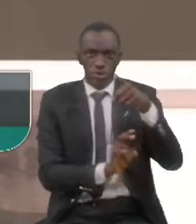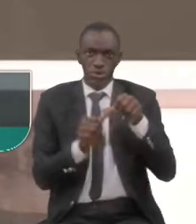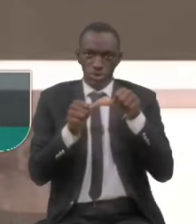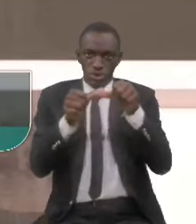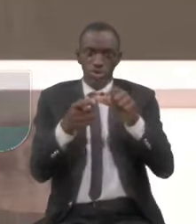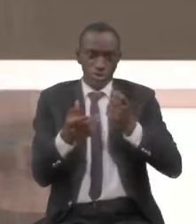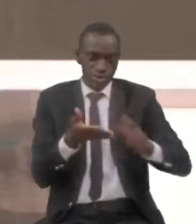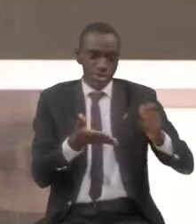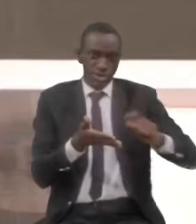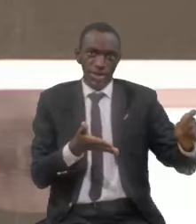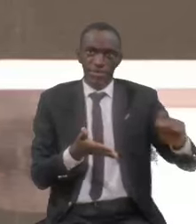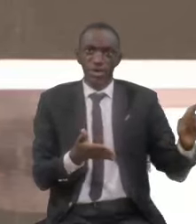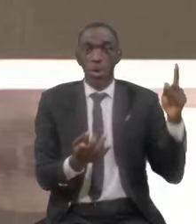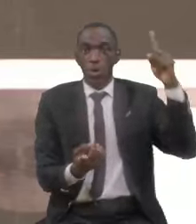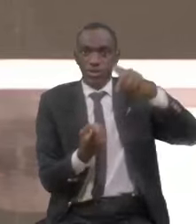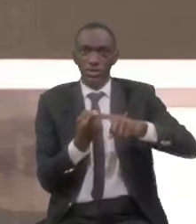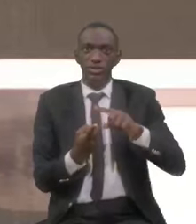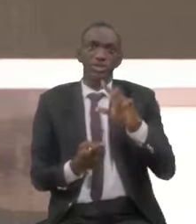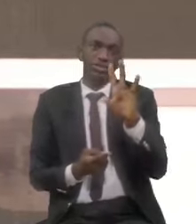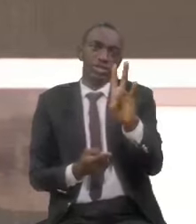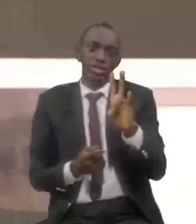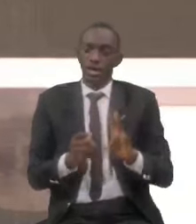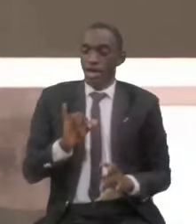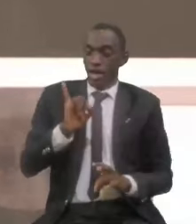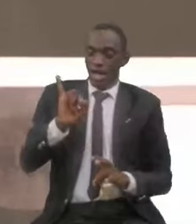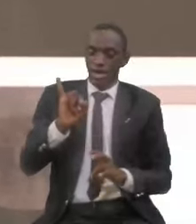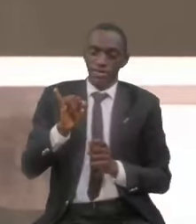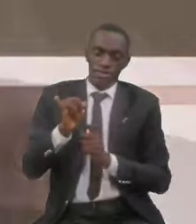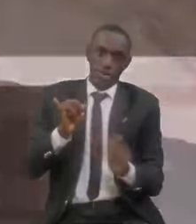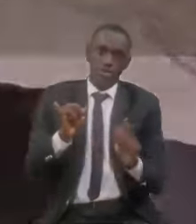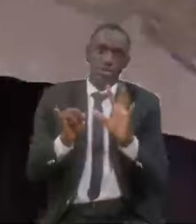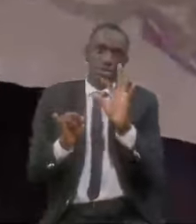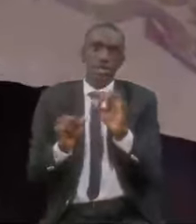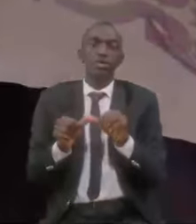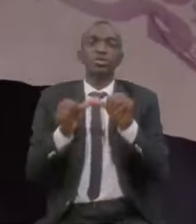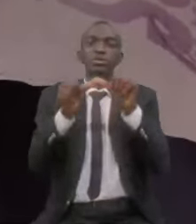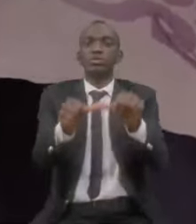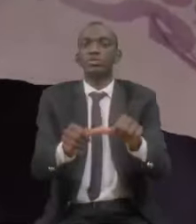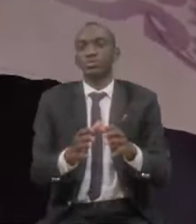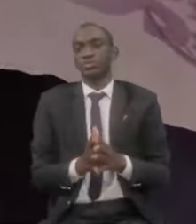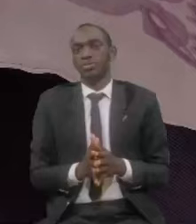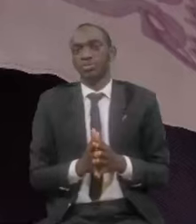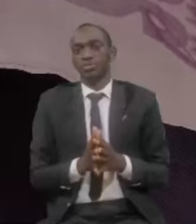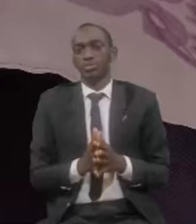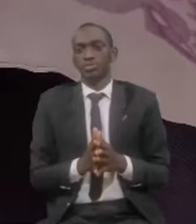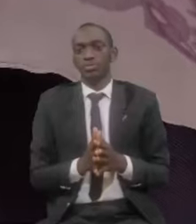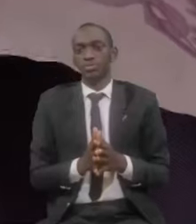H, 8, I, 9, et continuez ainsi de suite.